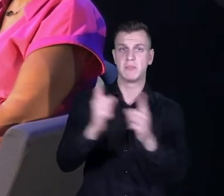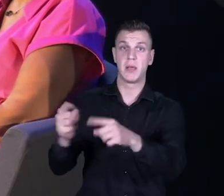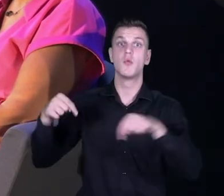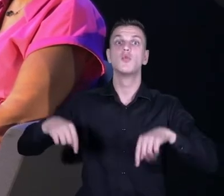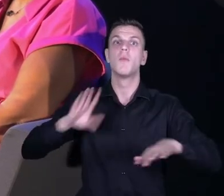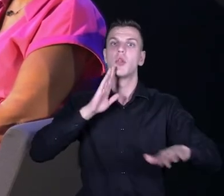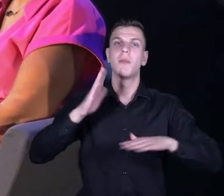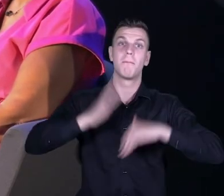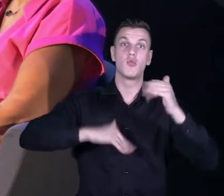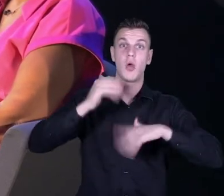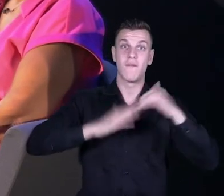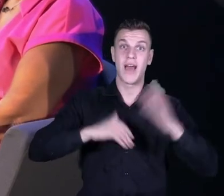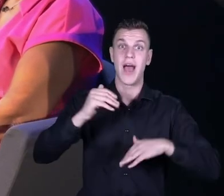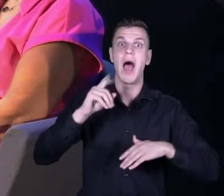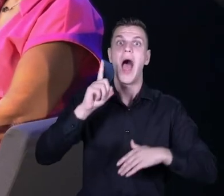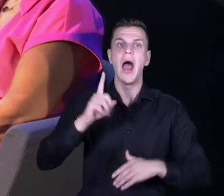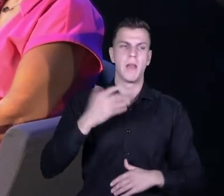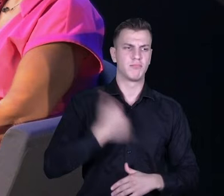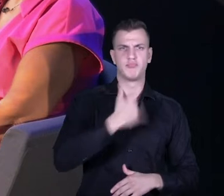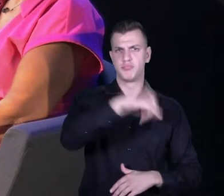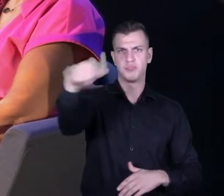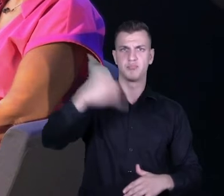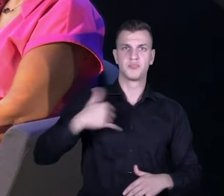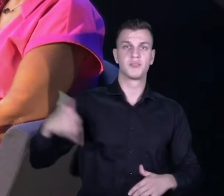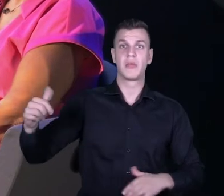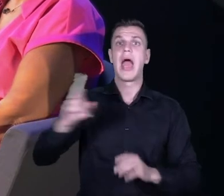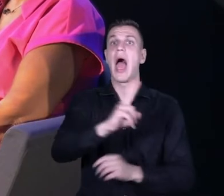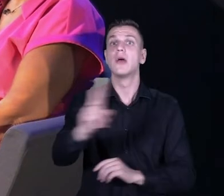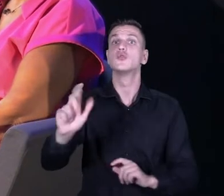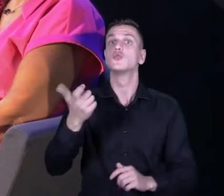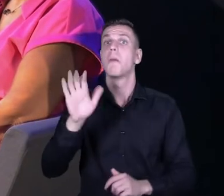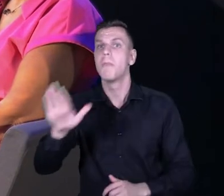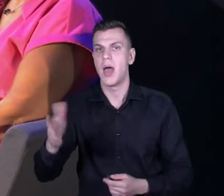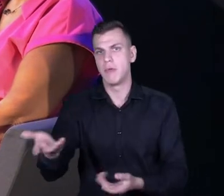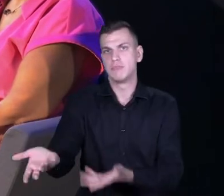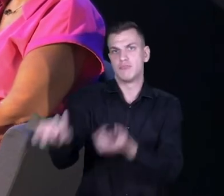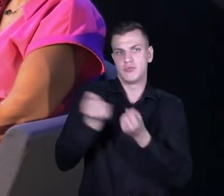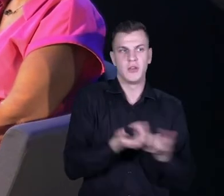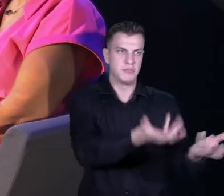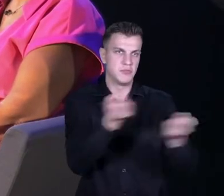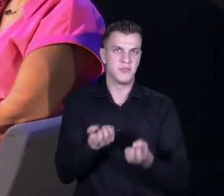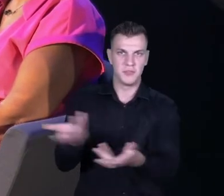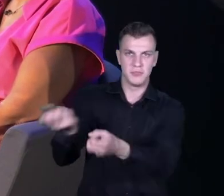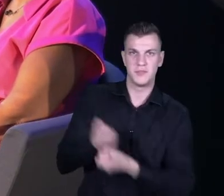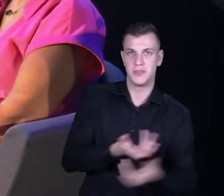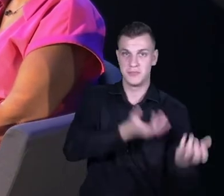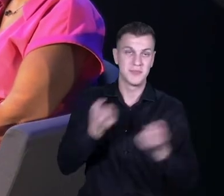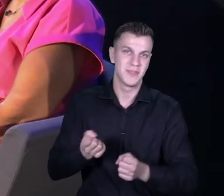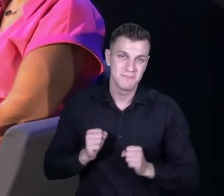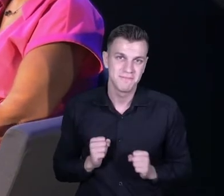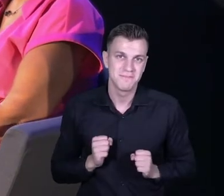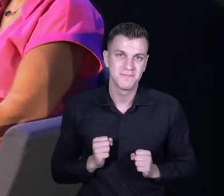tej wspólnej budowy. Takimi naszymi organizacyjnymi też zadaniami,